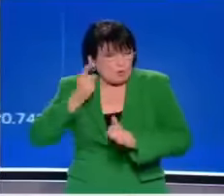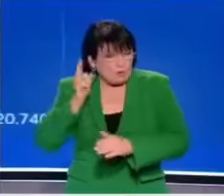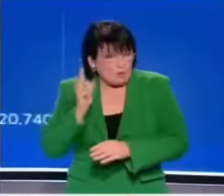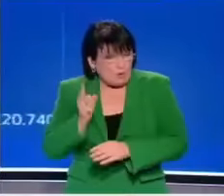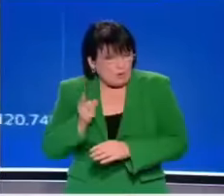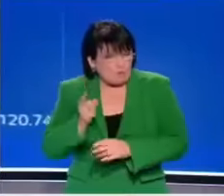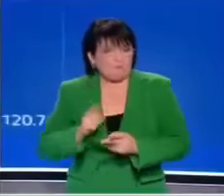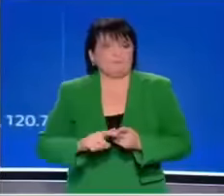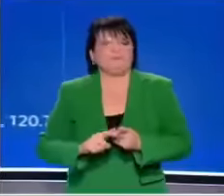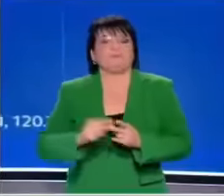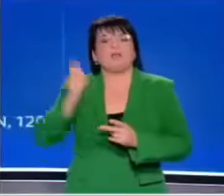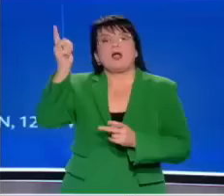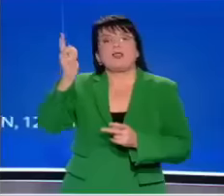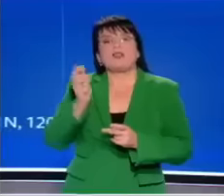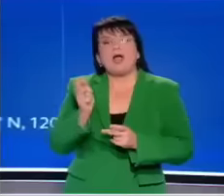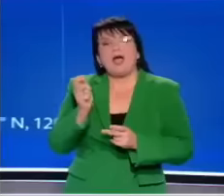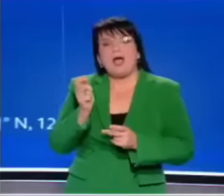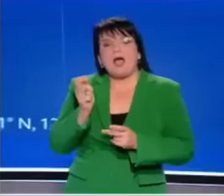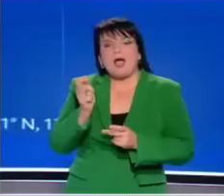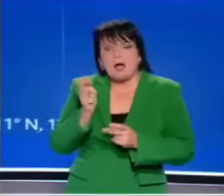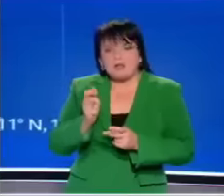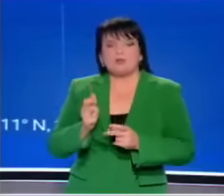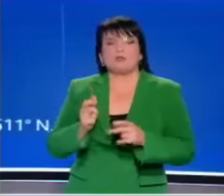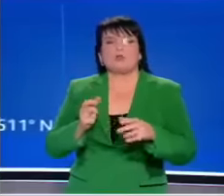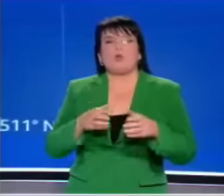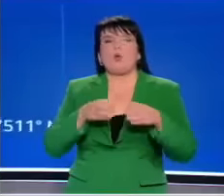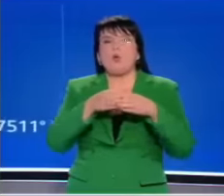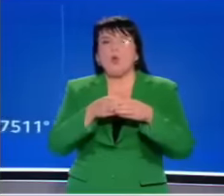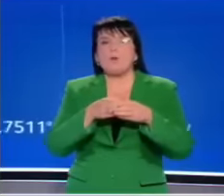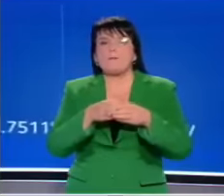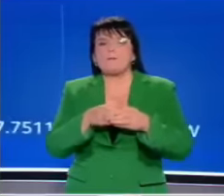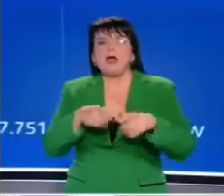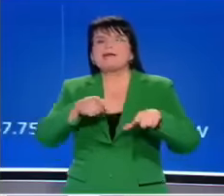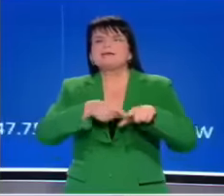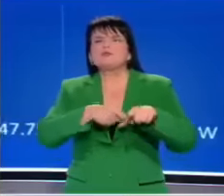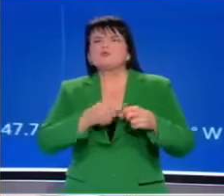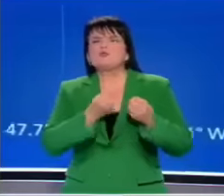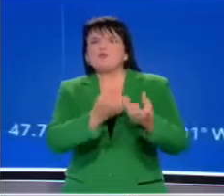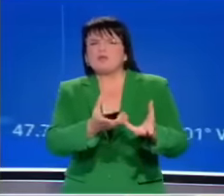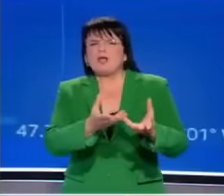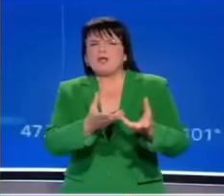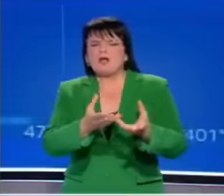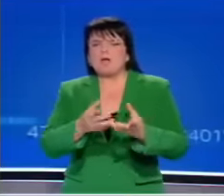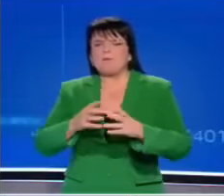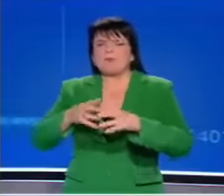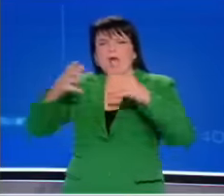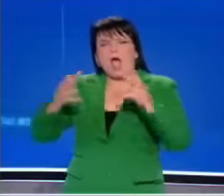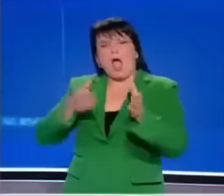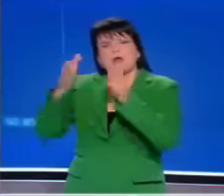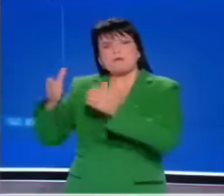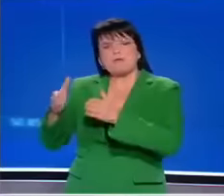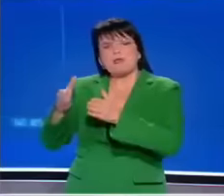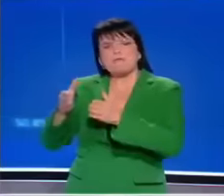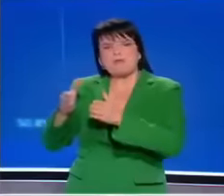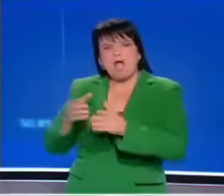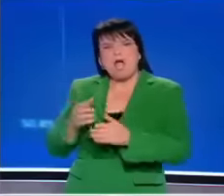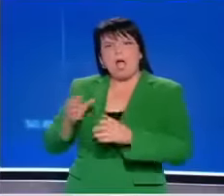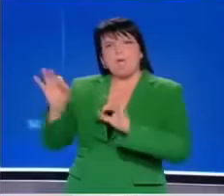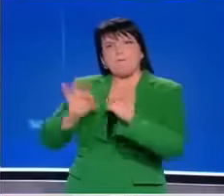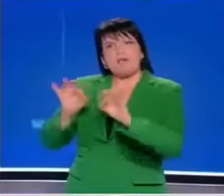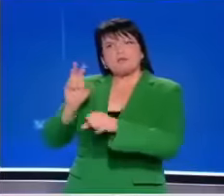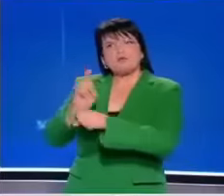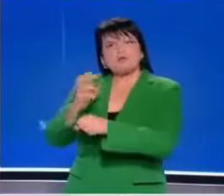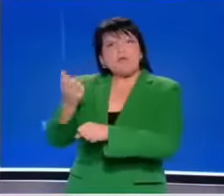αρχηγός δανείζει στο κόμμα του για το δώρο χριστουγέννων και δημιουργείται όλη αυτή η κατάσταση του πθ δηλαδή είναι παραλογισμός